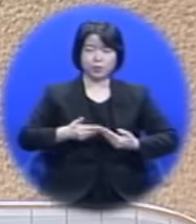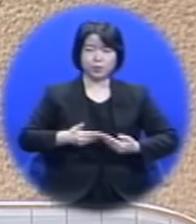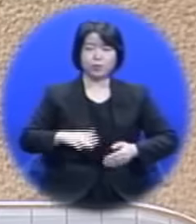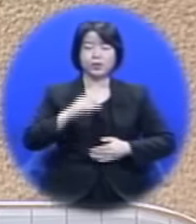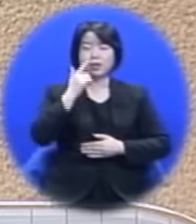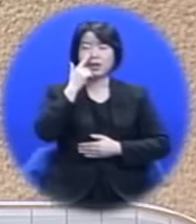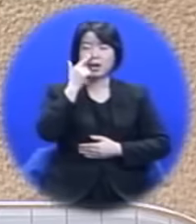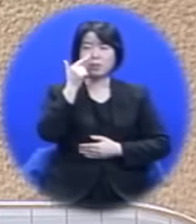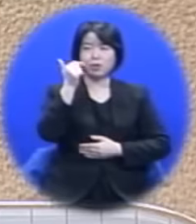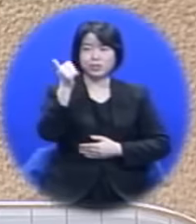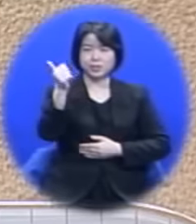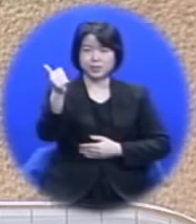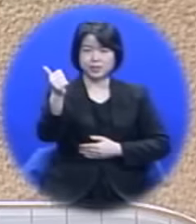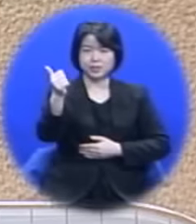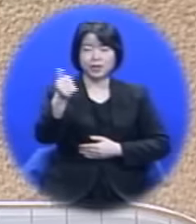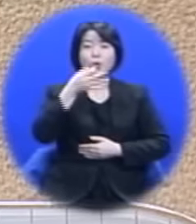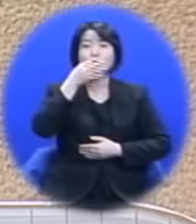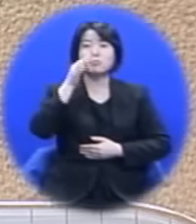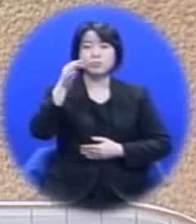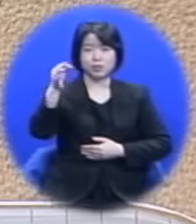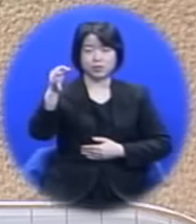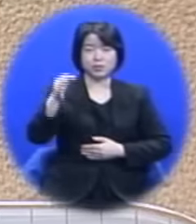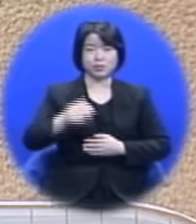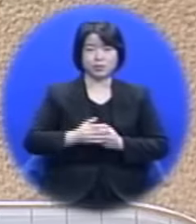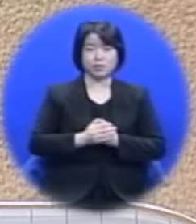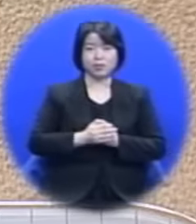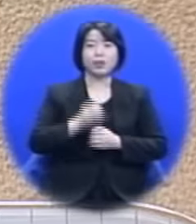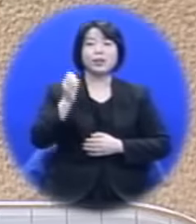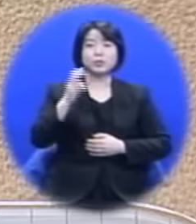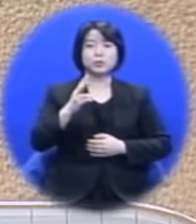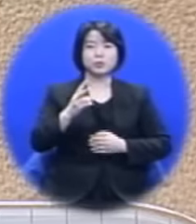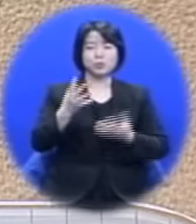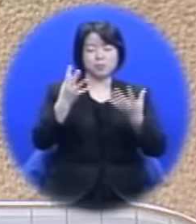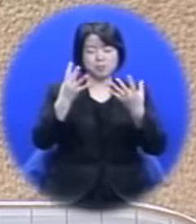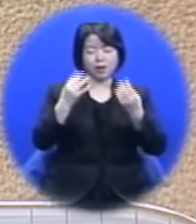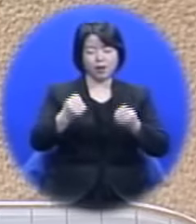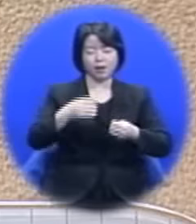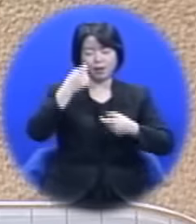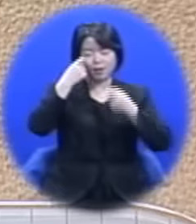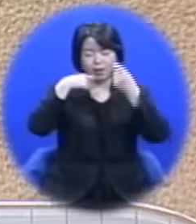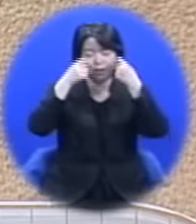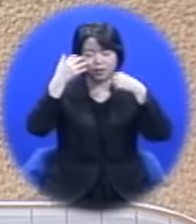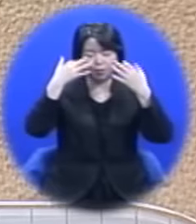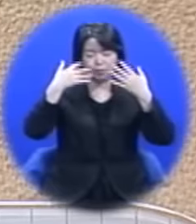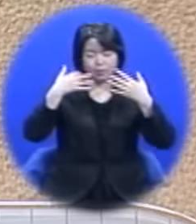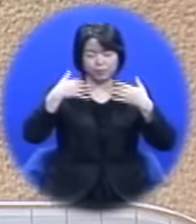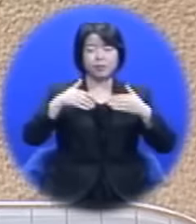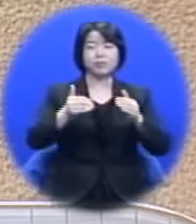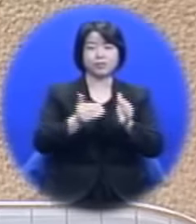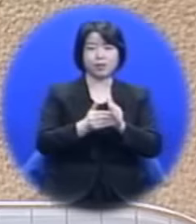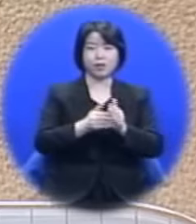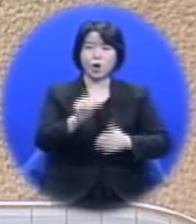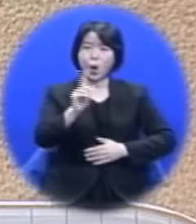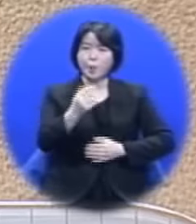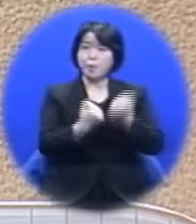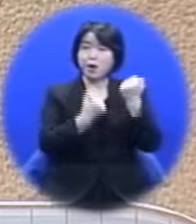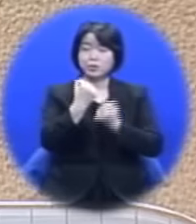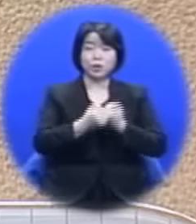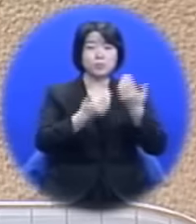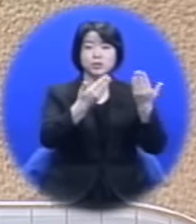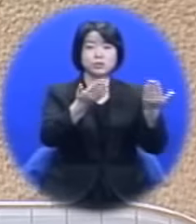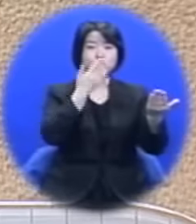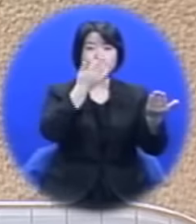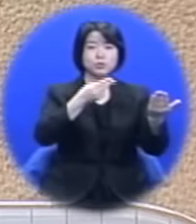아버지 이렇게 불렀어요 그러고는 참 많이 울었습니다 뭐라고 설명할 수 없는